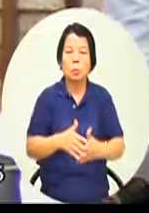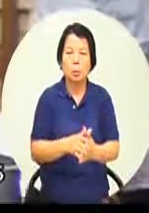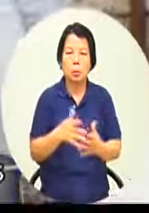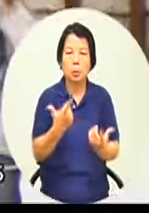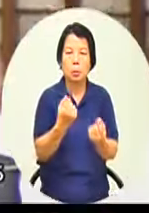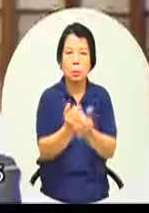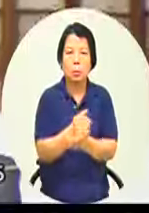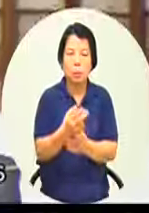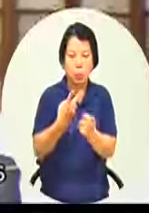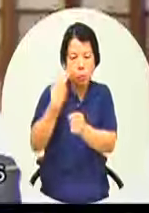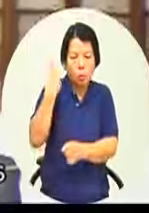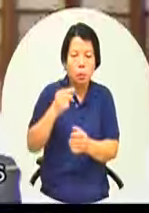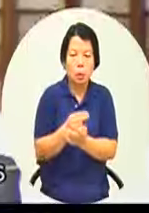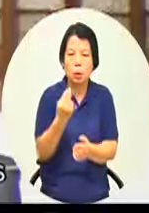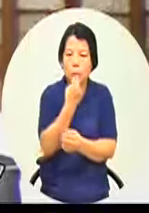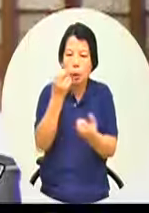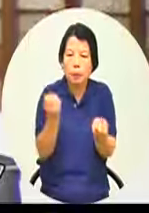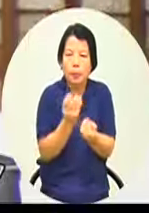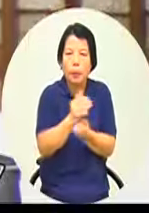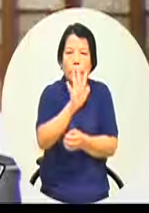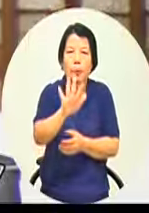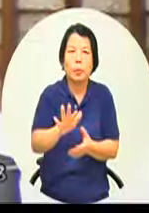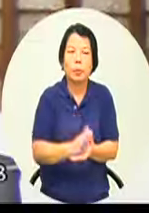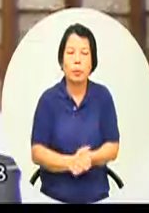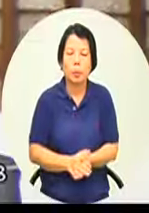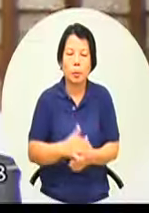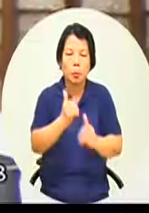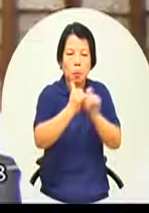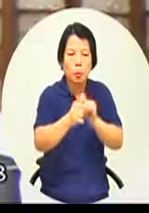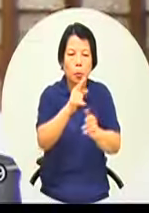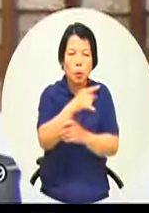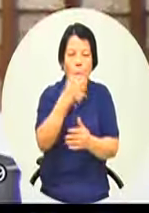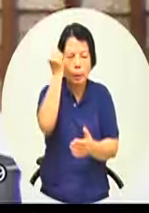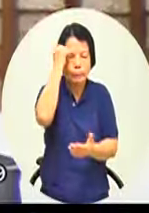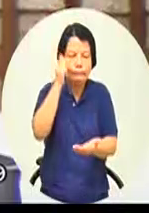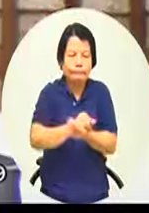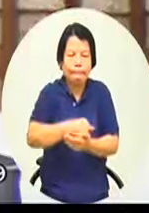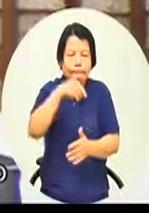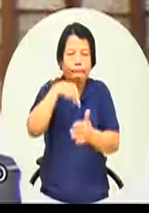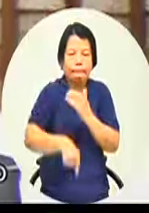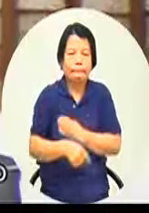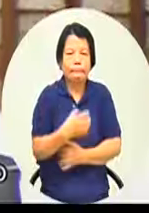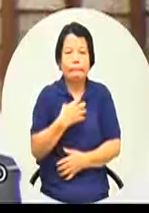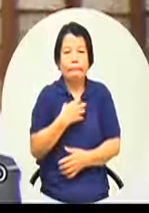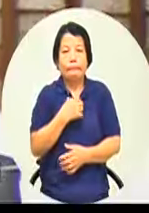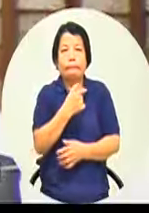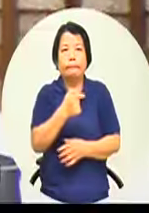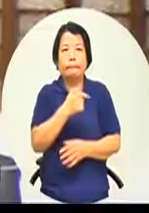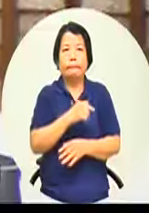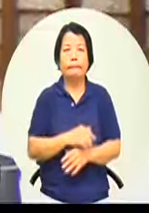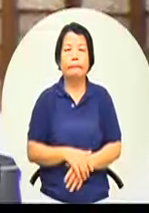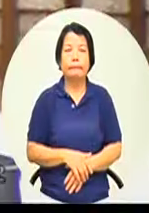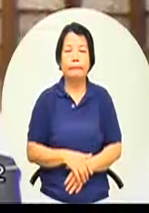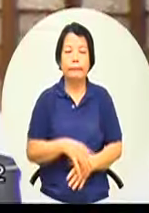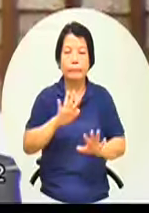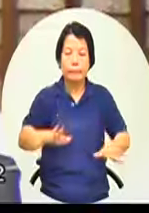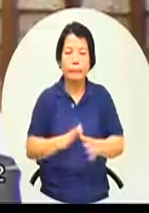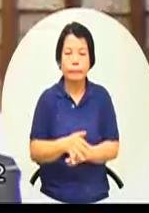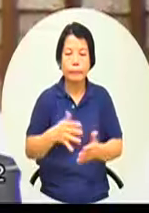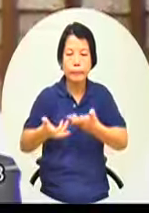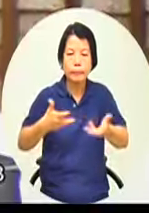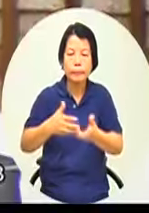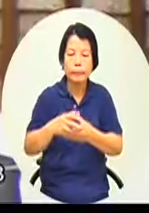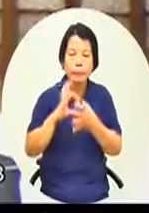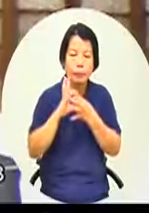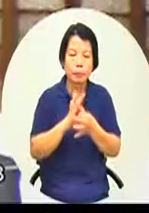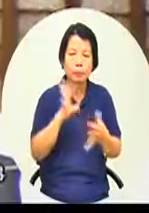哈还气爆哈。市民朋友还活在这个阴影当中哈，当然这个跟我们的今天的业务比较没有